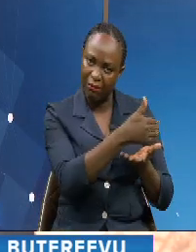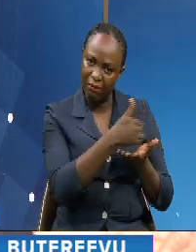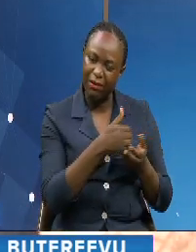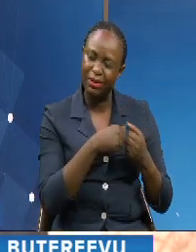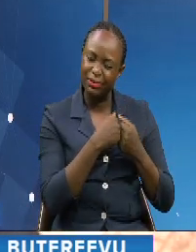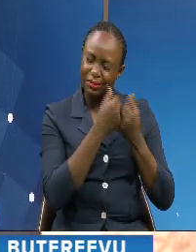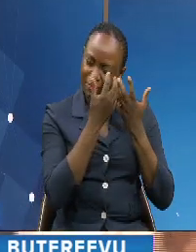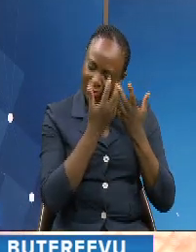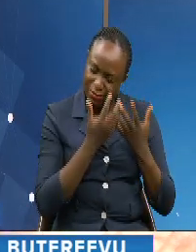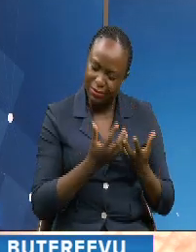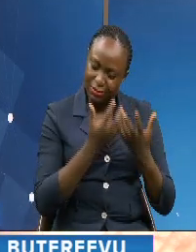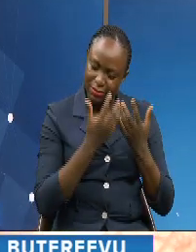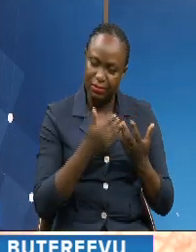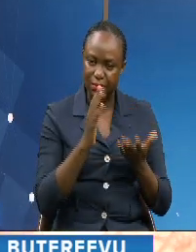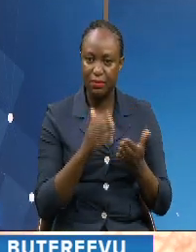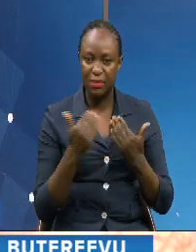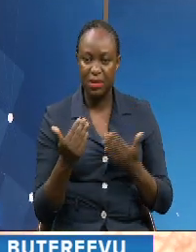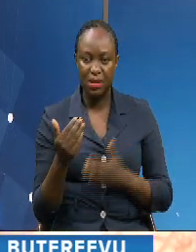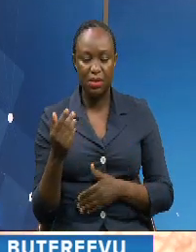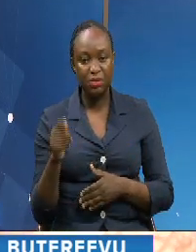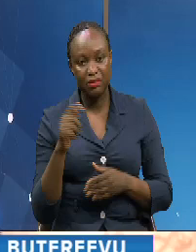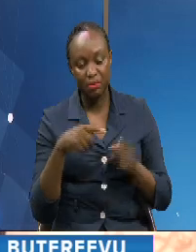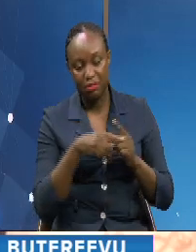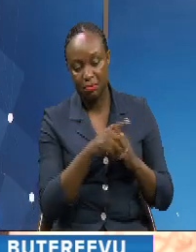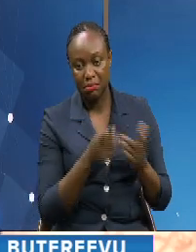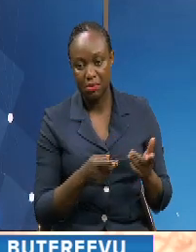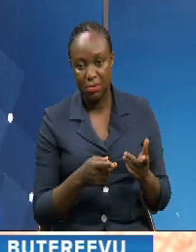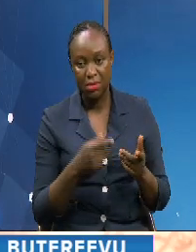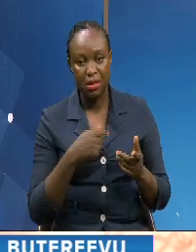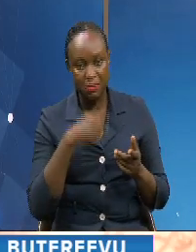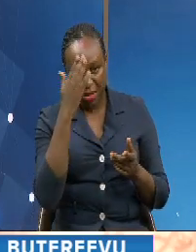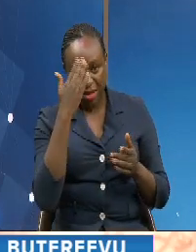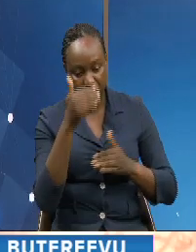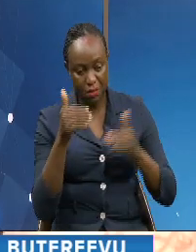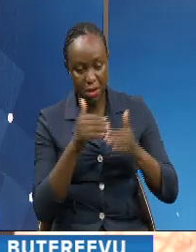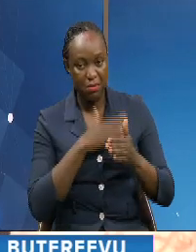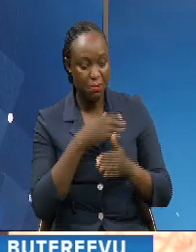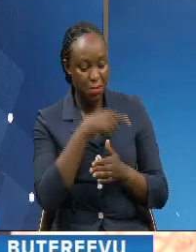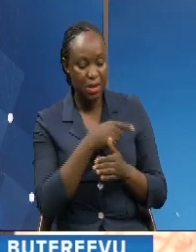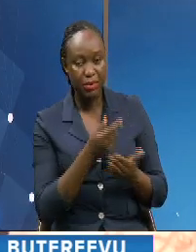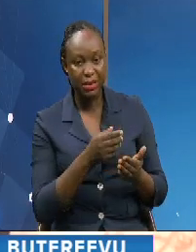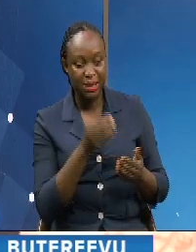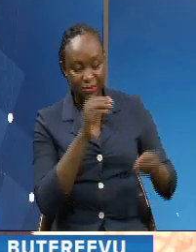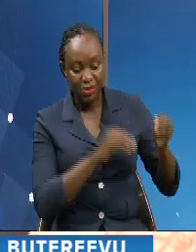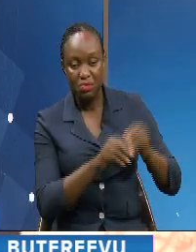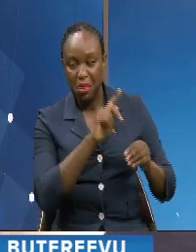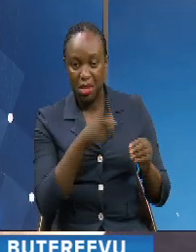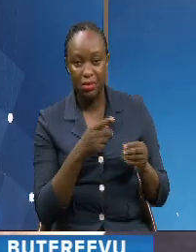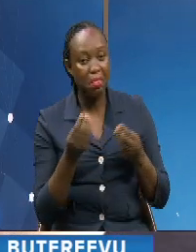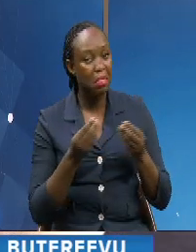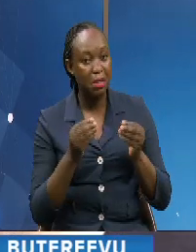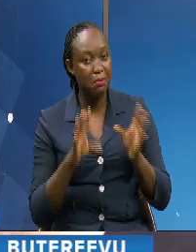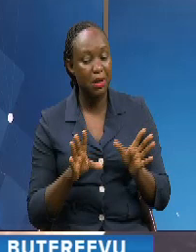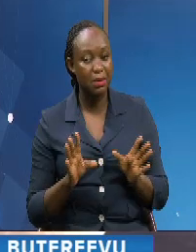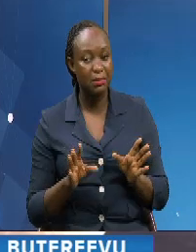bizibu nnyo olwaliro oyinza okundaaa ntaddekeko naye gyenva mmanyi okusonda siringisi 10 si kyangu.